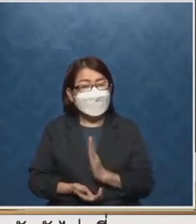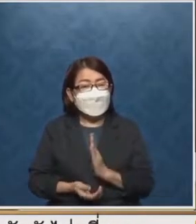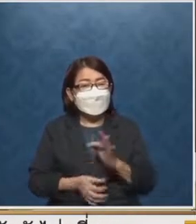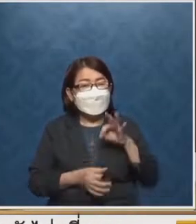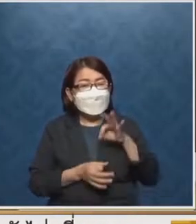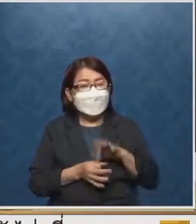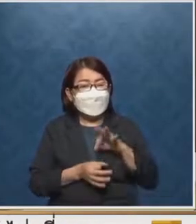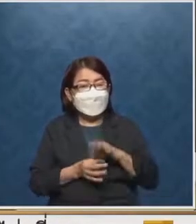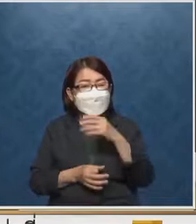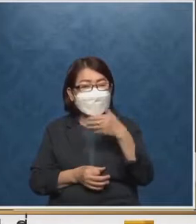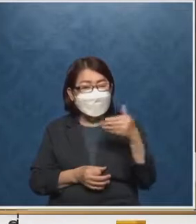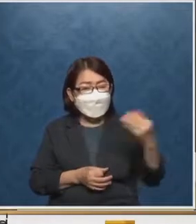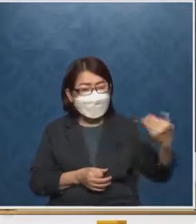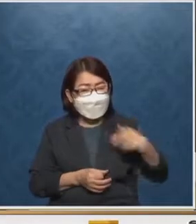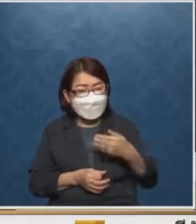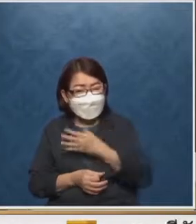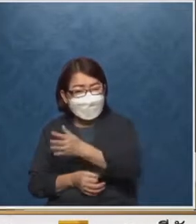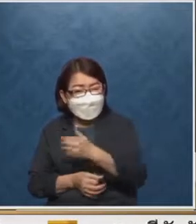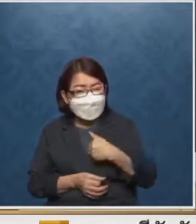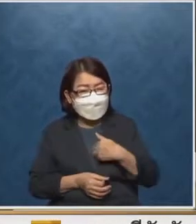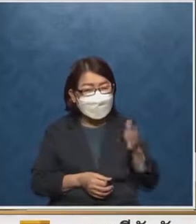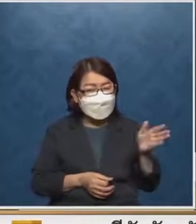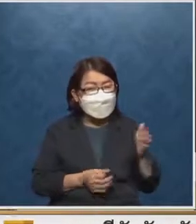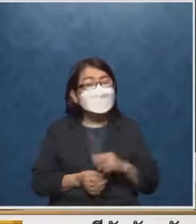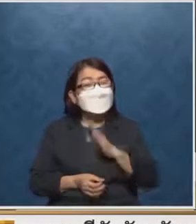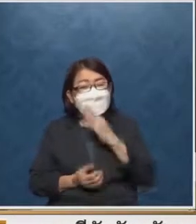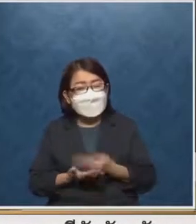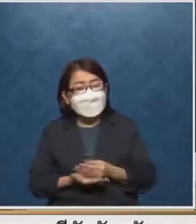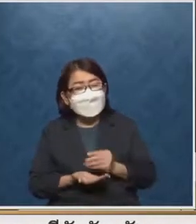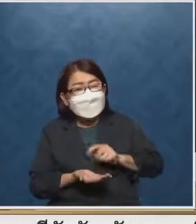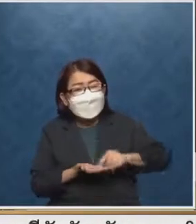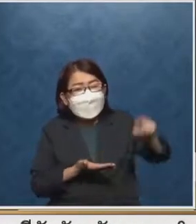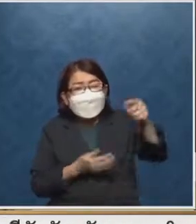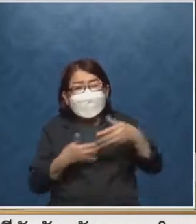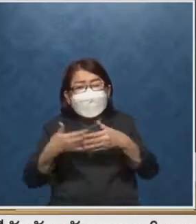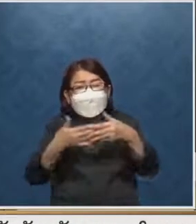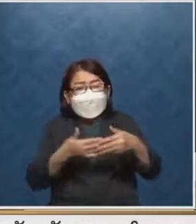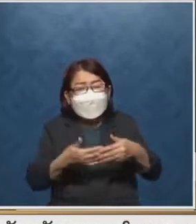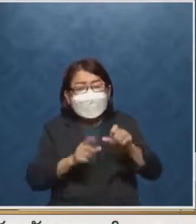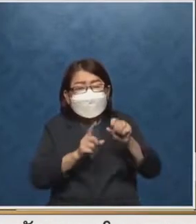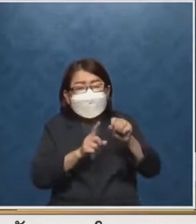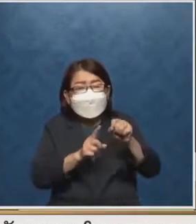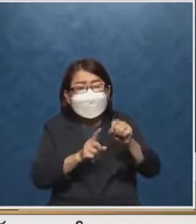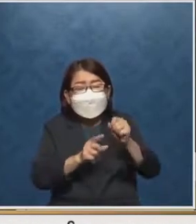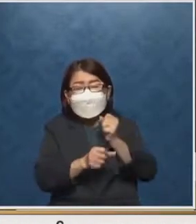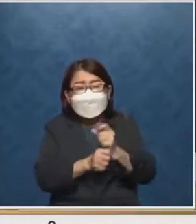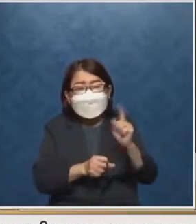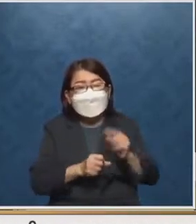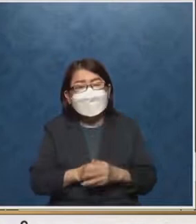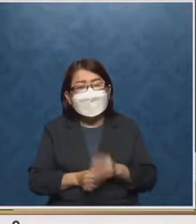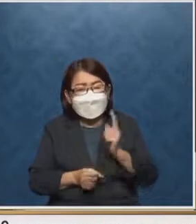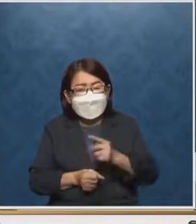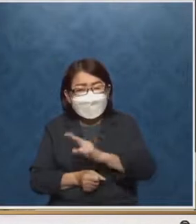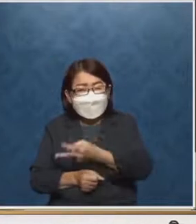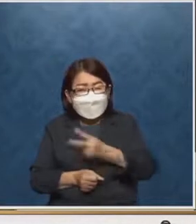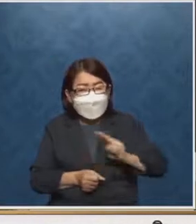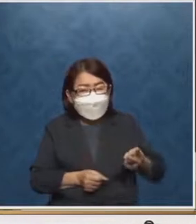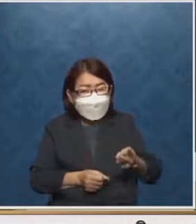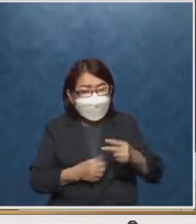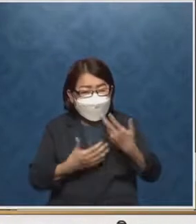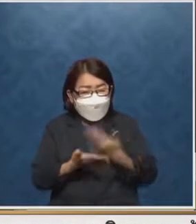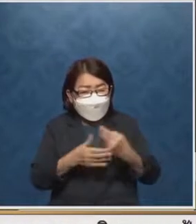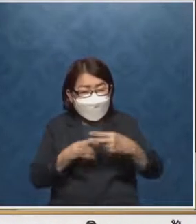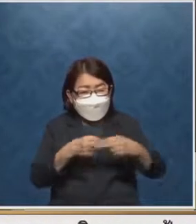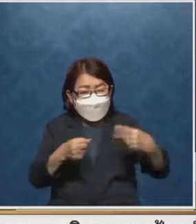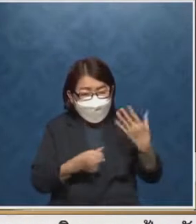แบงก์ชาติหรือแบงก์พาณิชย์ทั้งหลายเช่นจะส่งเงินไปอเมริกา 100,000 บาทต้องไปแปลงเป็นเงินดอลลาร์จ